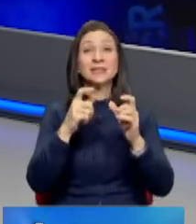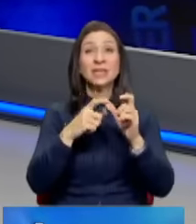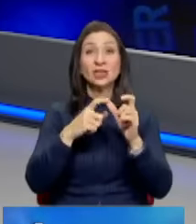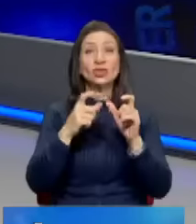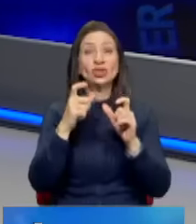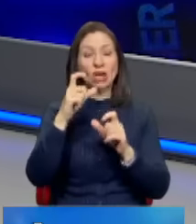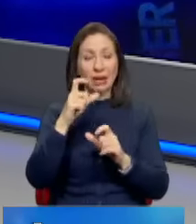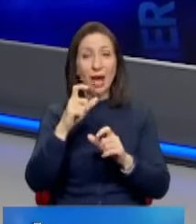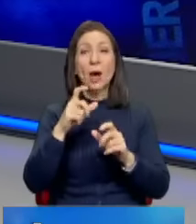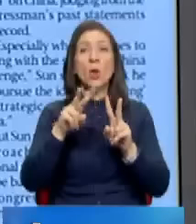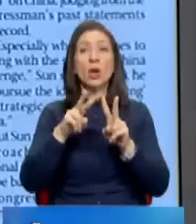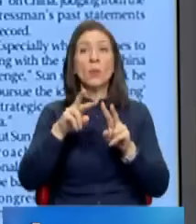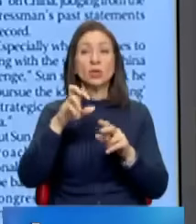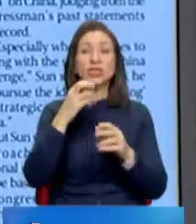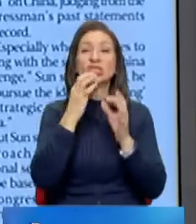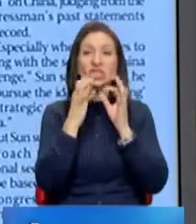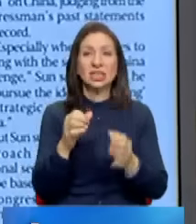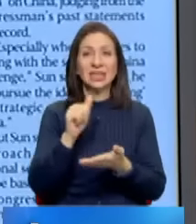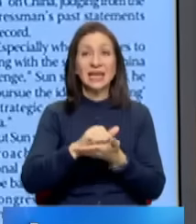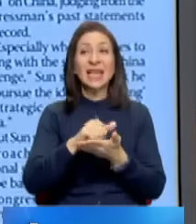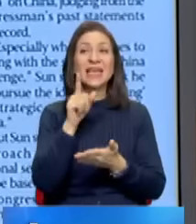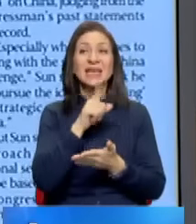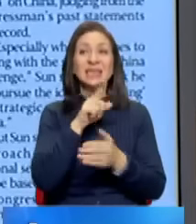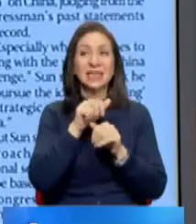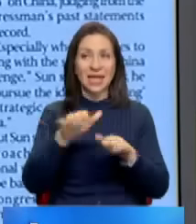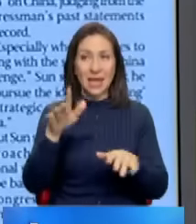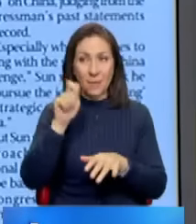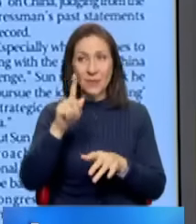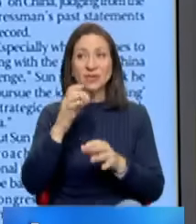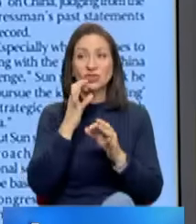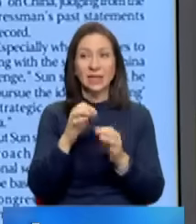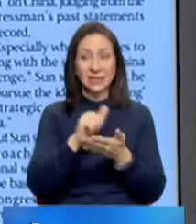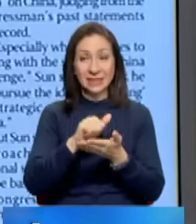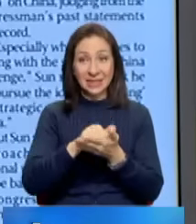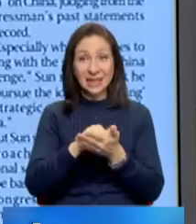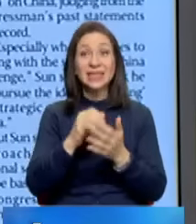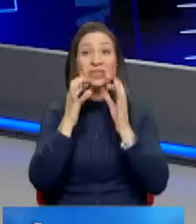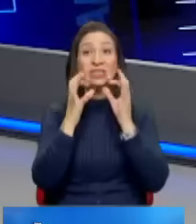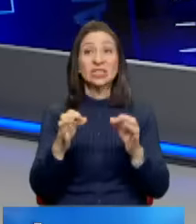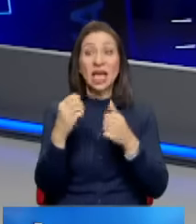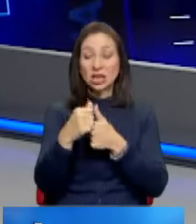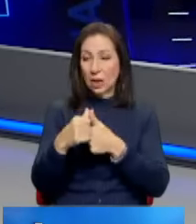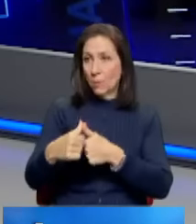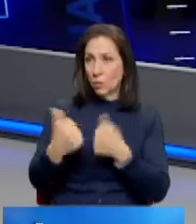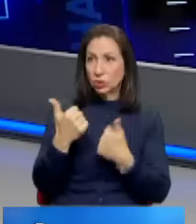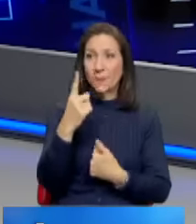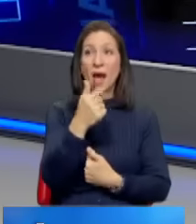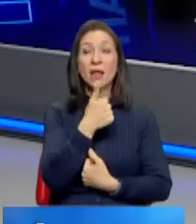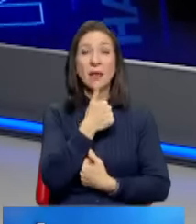China Morning Post var. Çin gazetesi, İngilizce yayın yapan bir Çin gazetesi. Çin'de eşinden boşanan bir